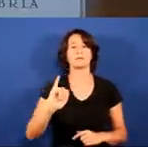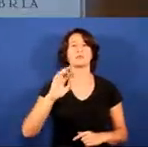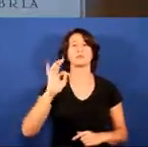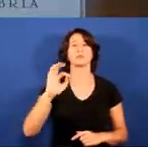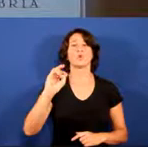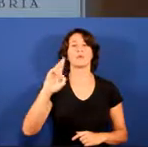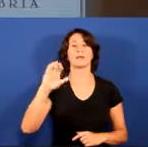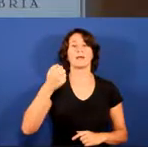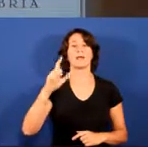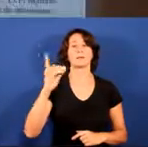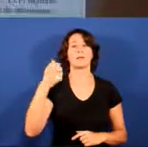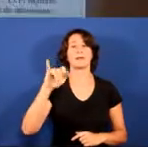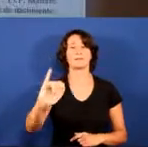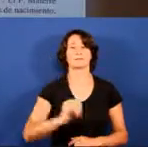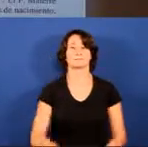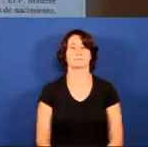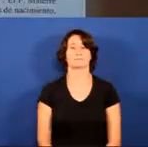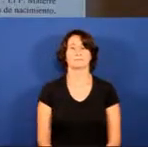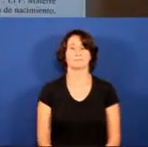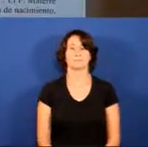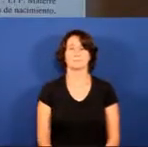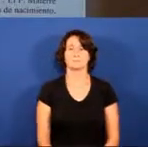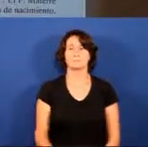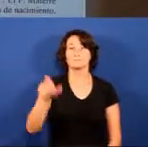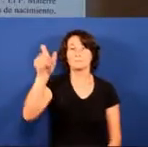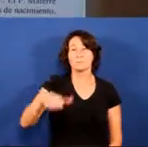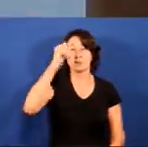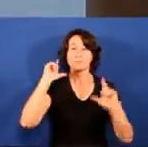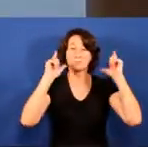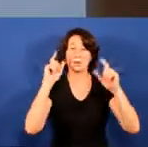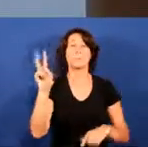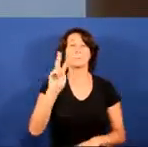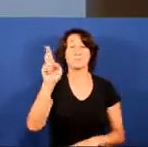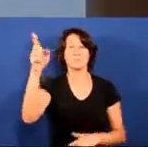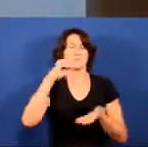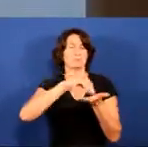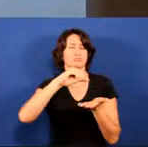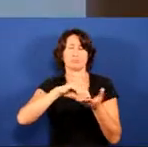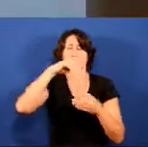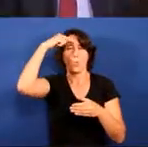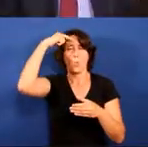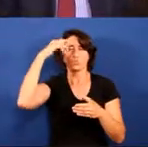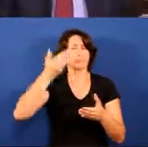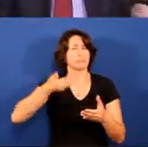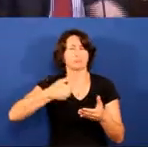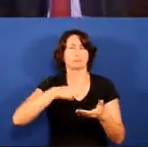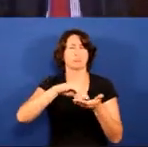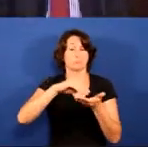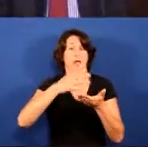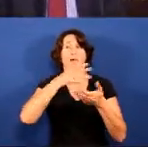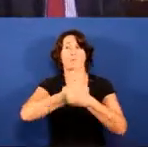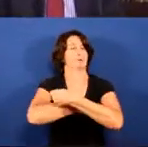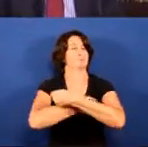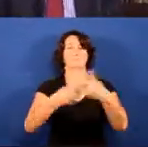1988ra, eta kulturako foru diputatuak esan duenez, lan handia egin zuen kultur ondare bat utzi zigun, gaur egun digitalizatu